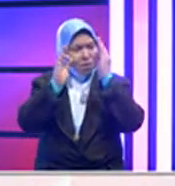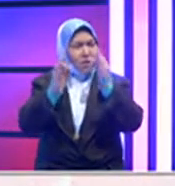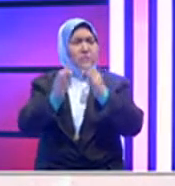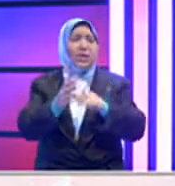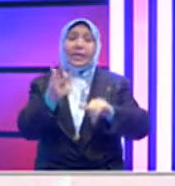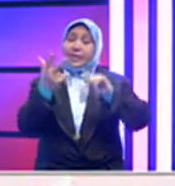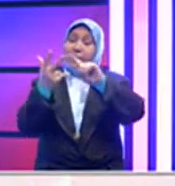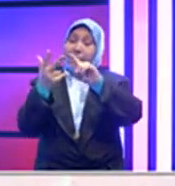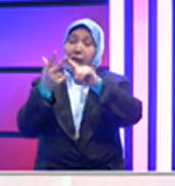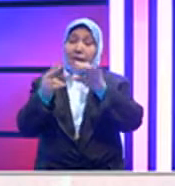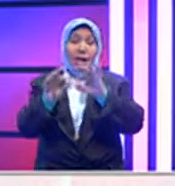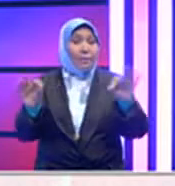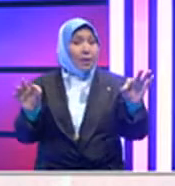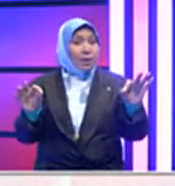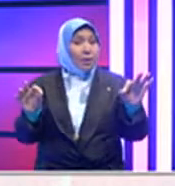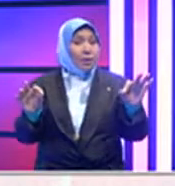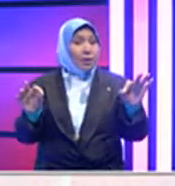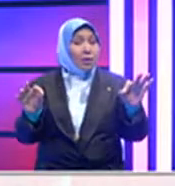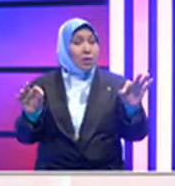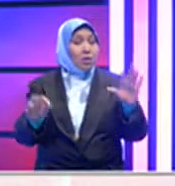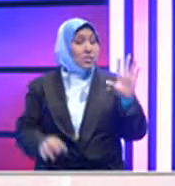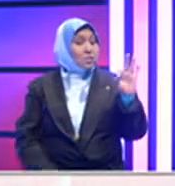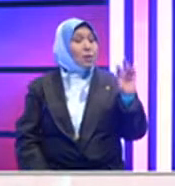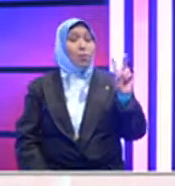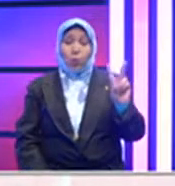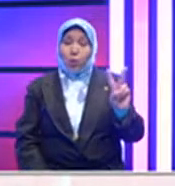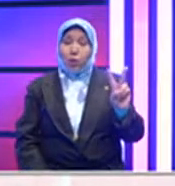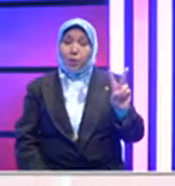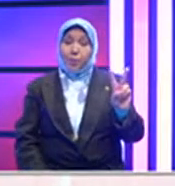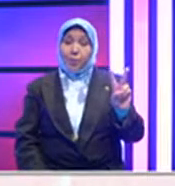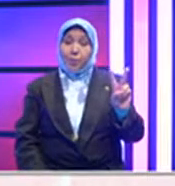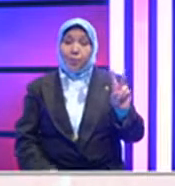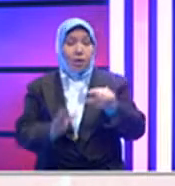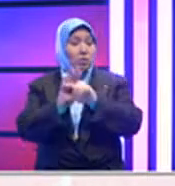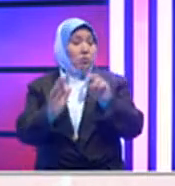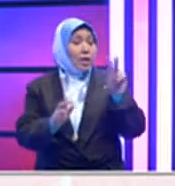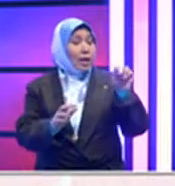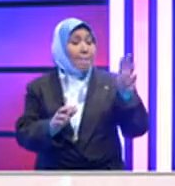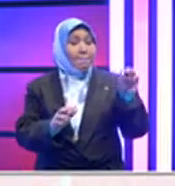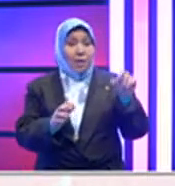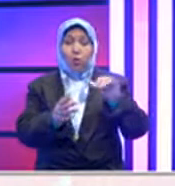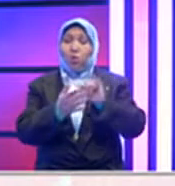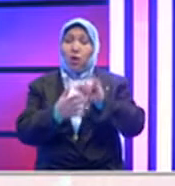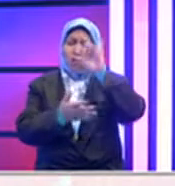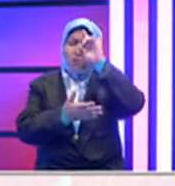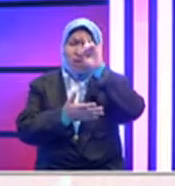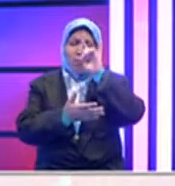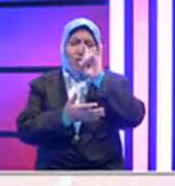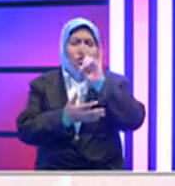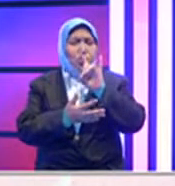juga dalam ayat yang ke-92 dalam surah an-naml juga ya itulah